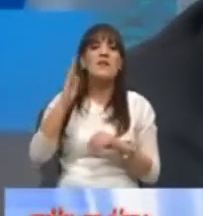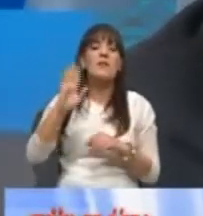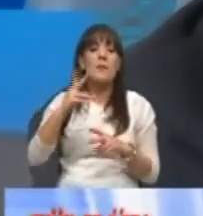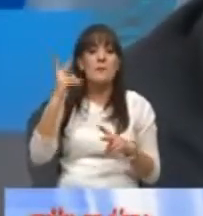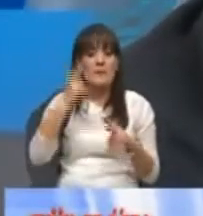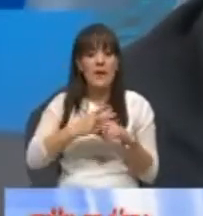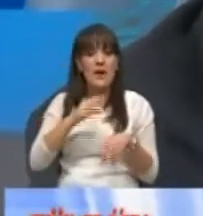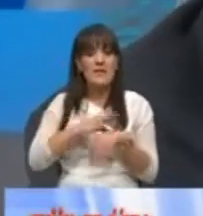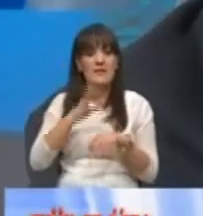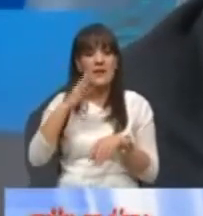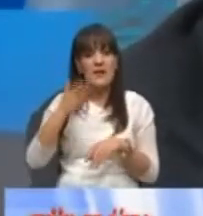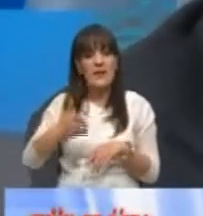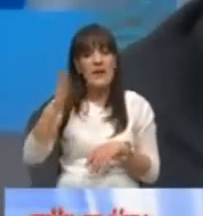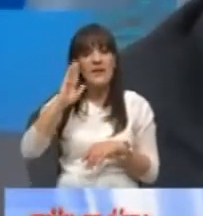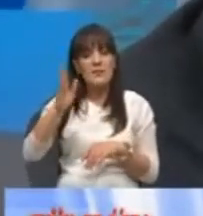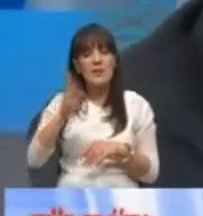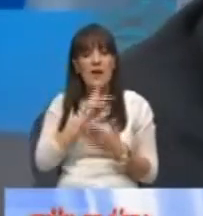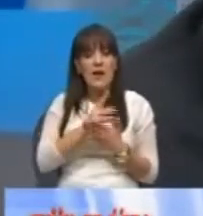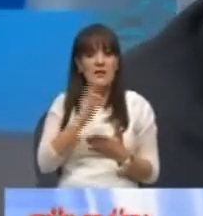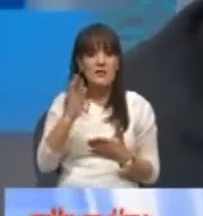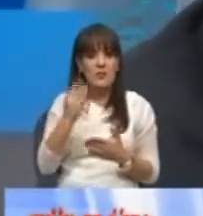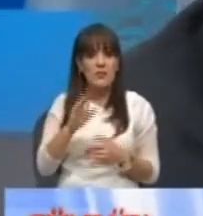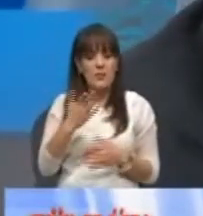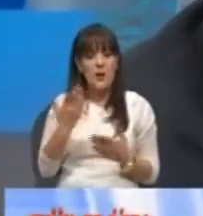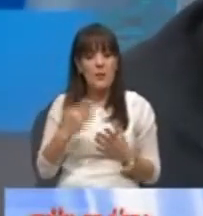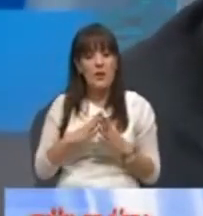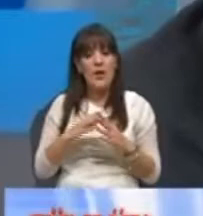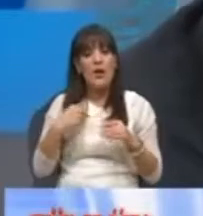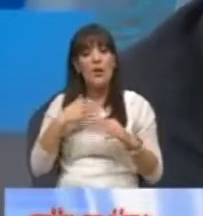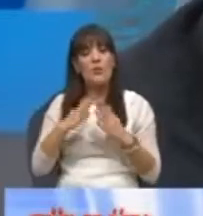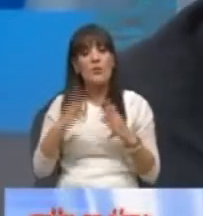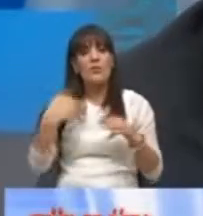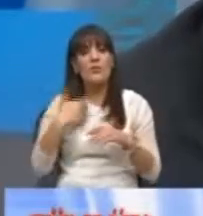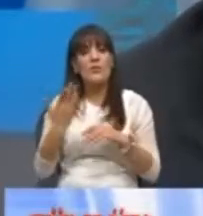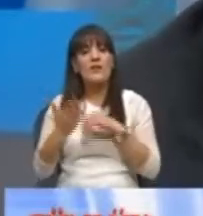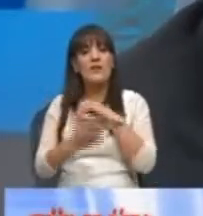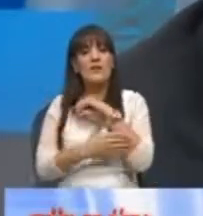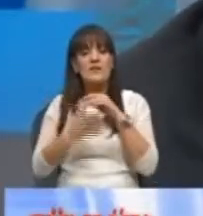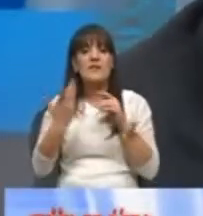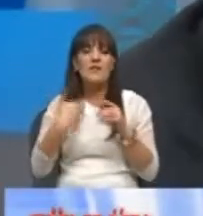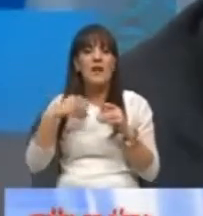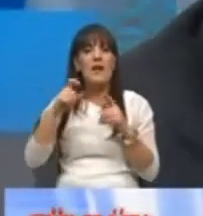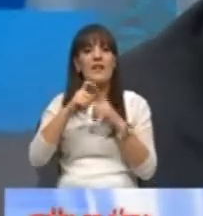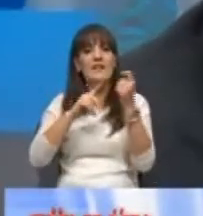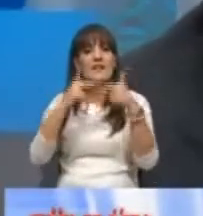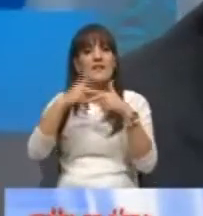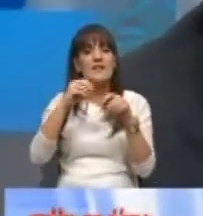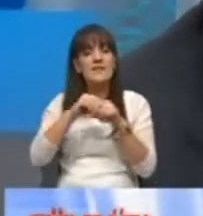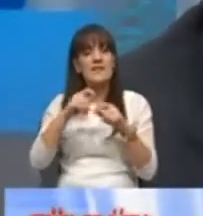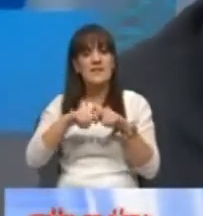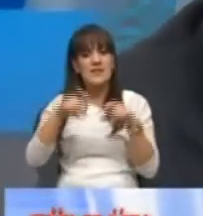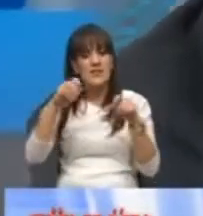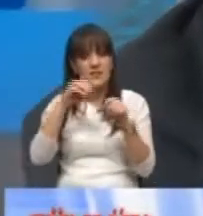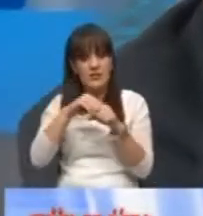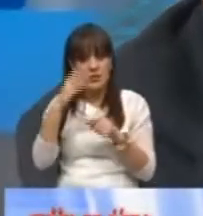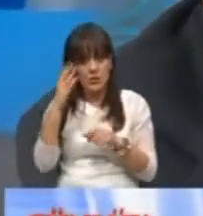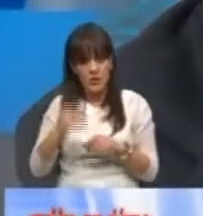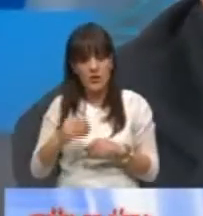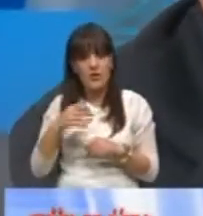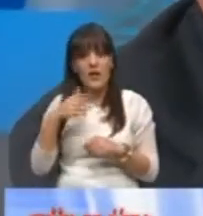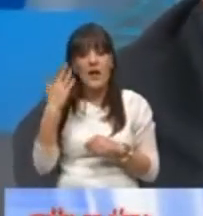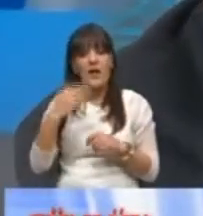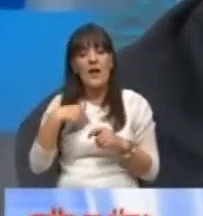an önce hastaneye gitmekle ilgili tereddüt olabilir. Ama büyük eklemleri ilgilendiren, örneğin dirsek ya da diz eklemini ilgilendiren çıkıklarda ciddi